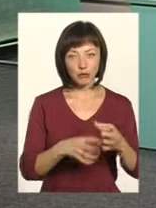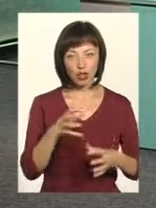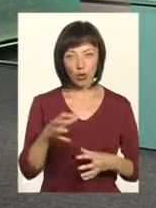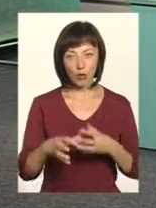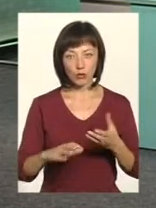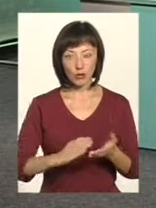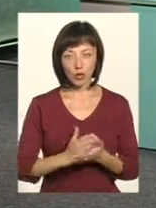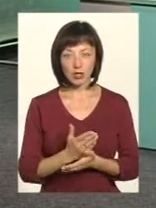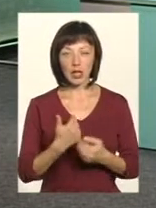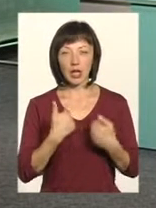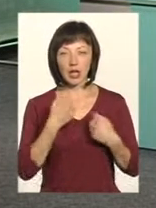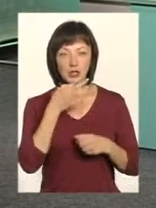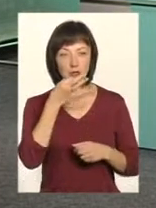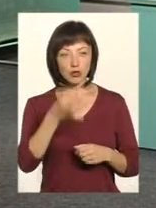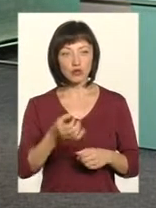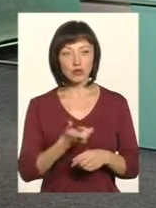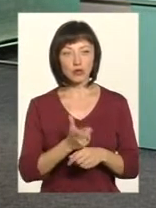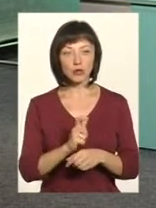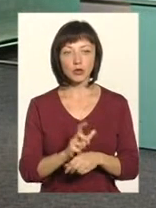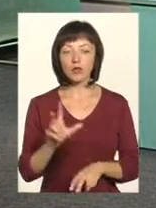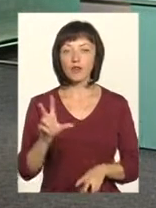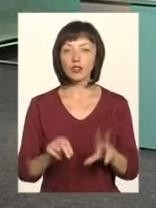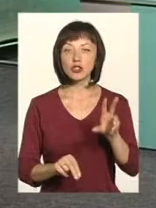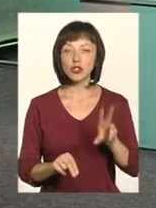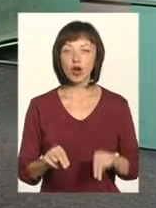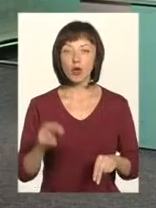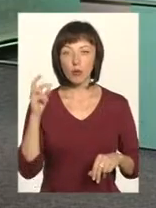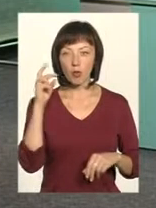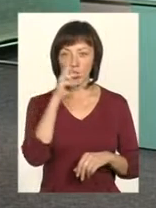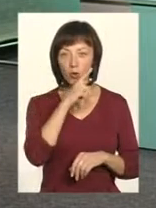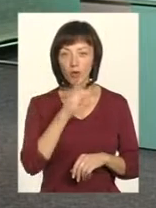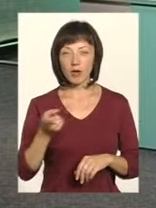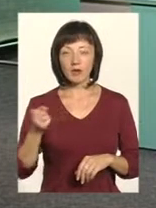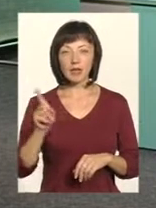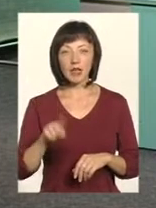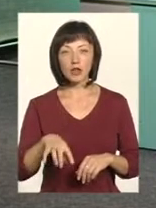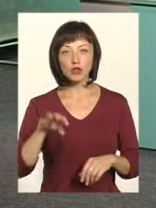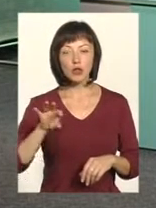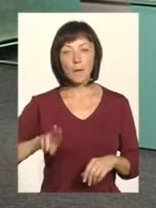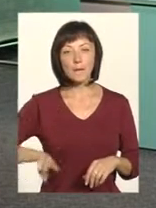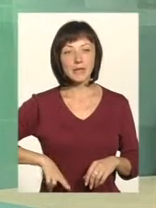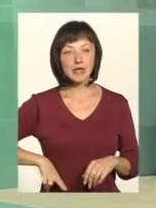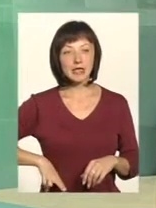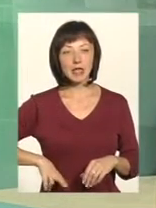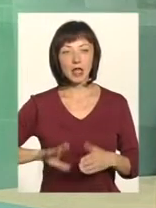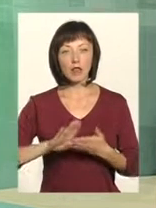як дипломат, вважаю помилковим те, що Мінські домовленості